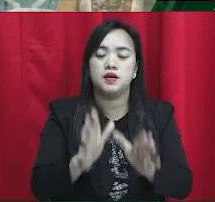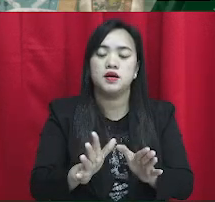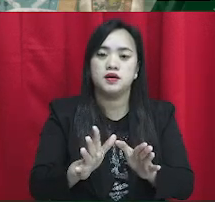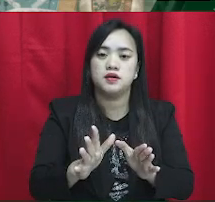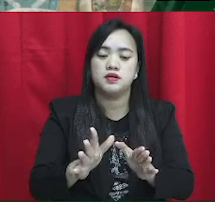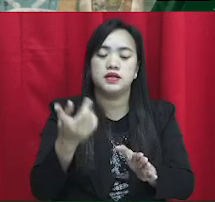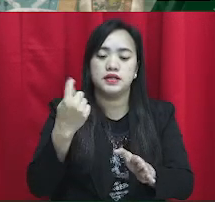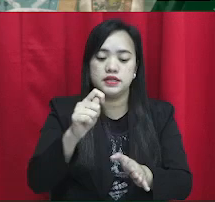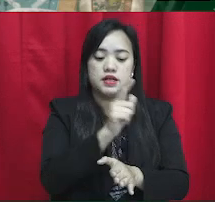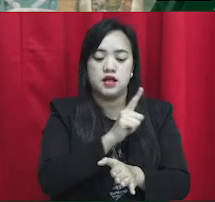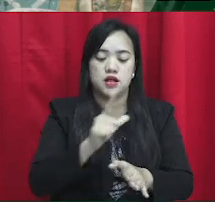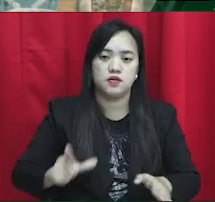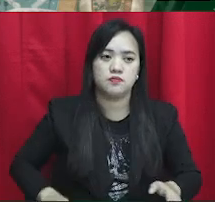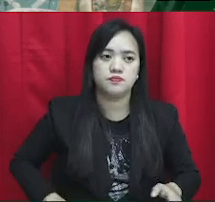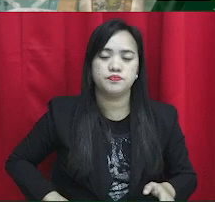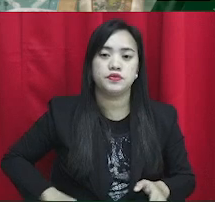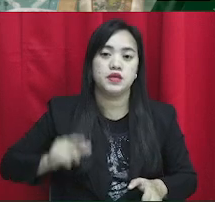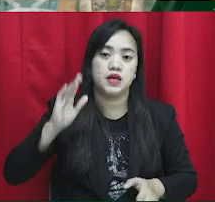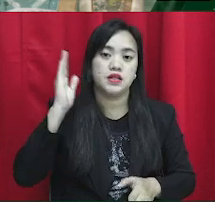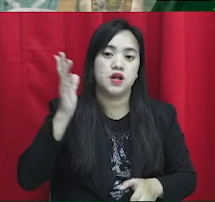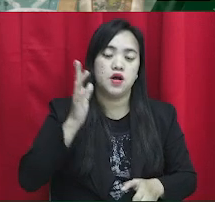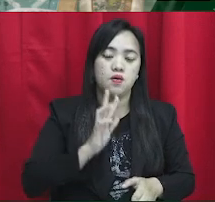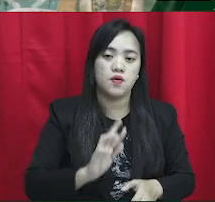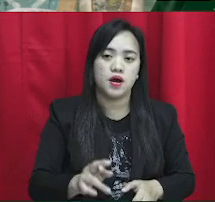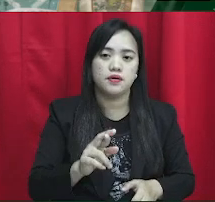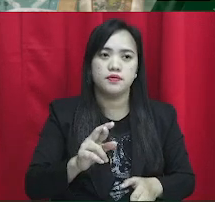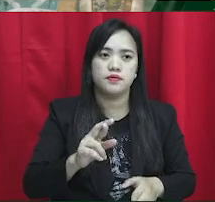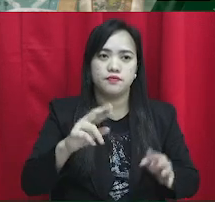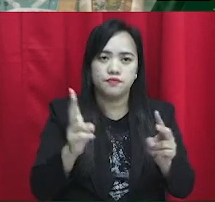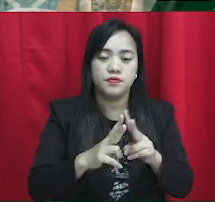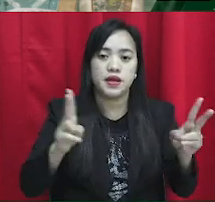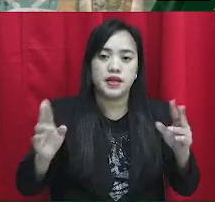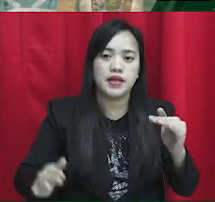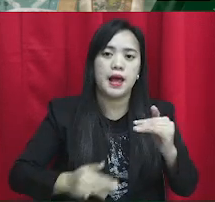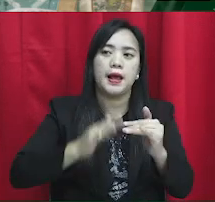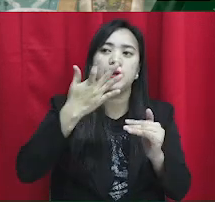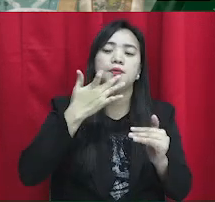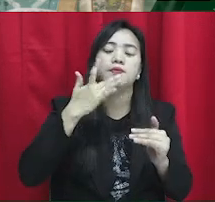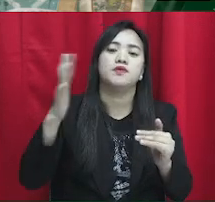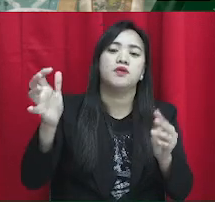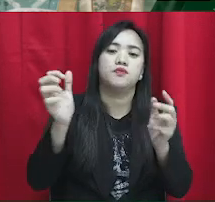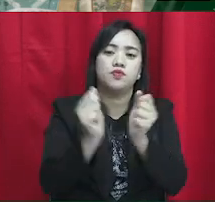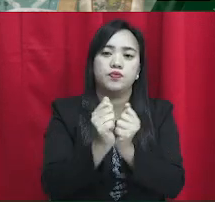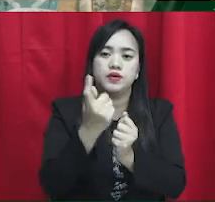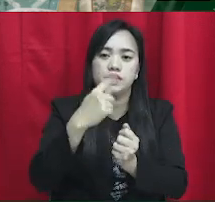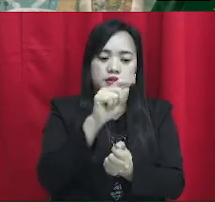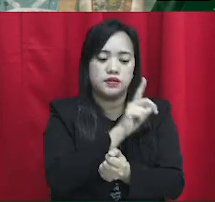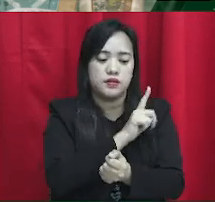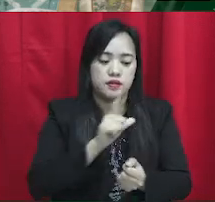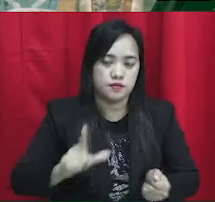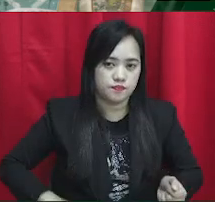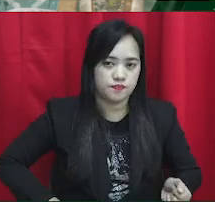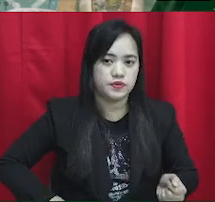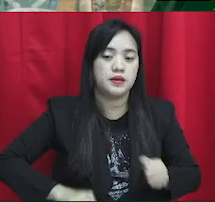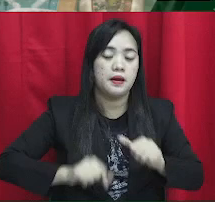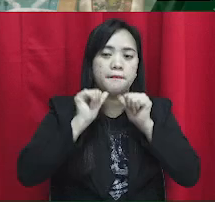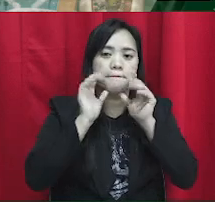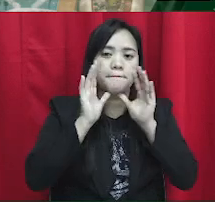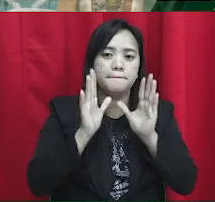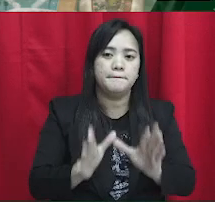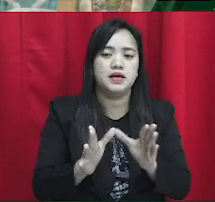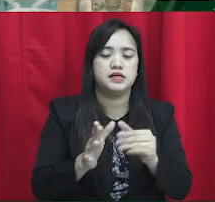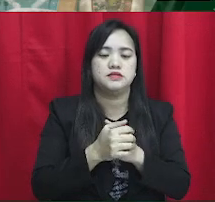the Lord is with, or thou art highly favored, the Lord is with thee, blessed art thou